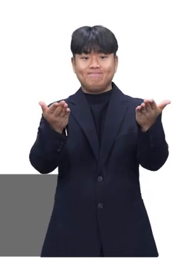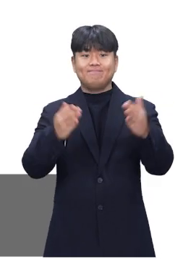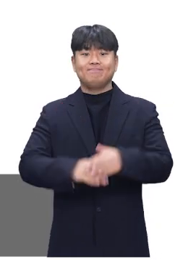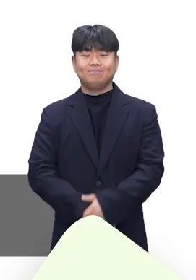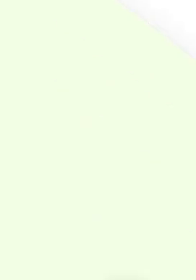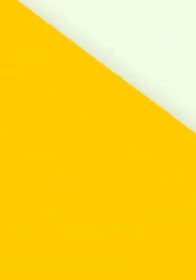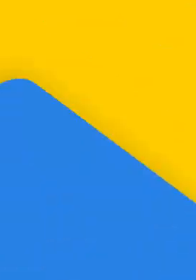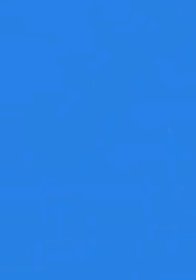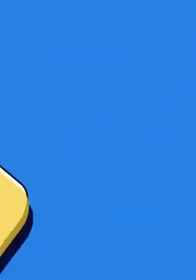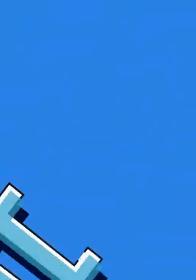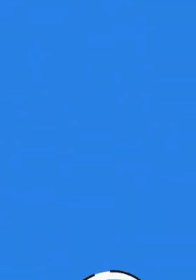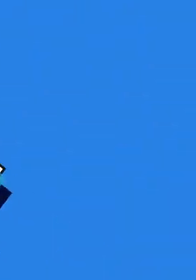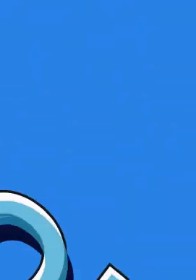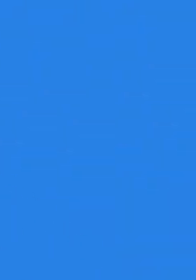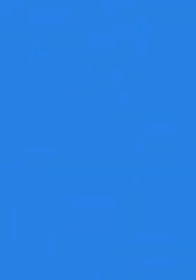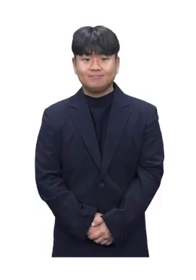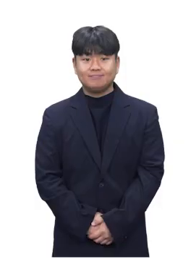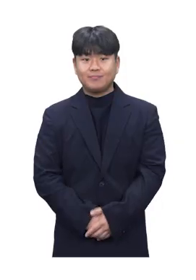전해드립니다.